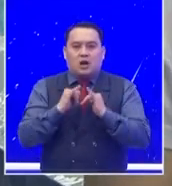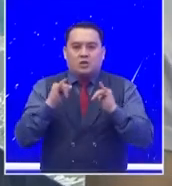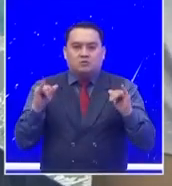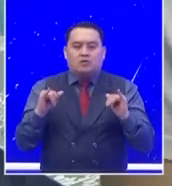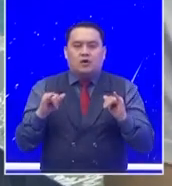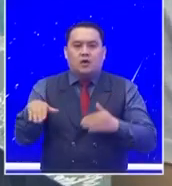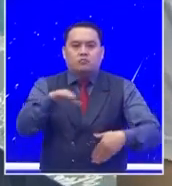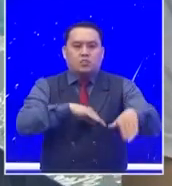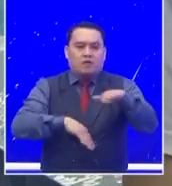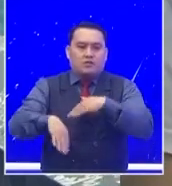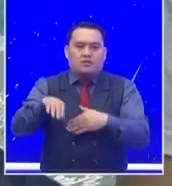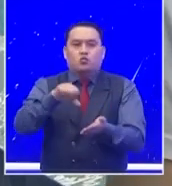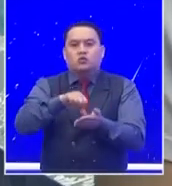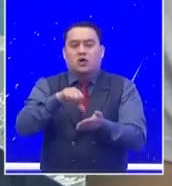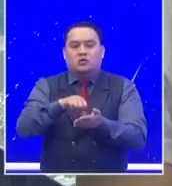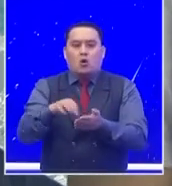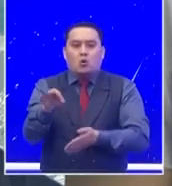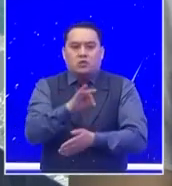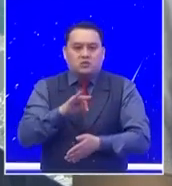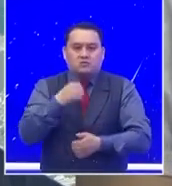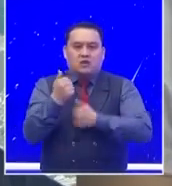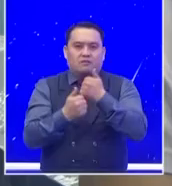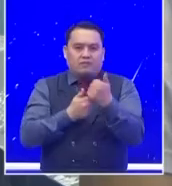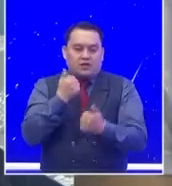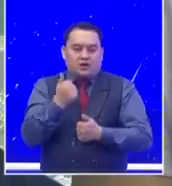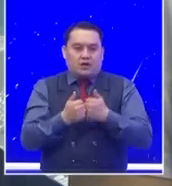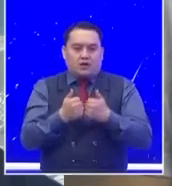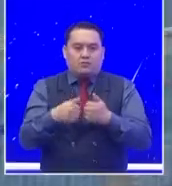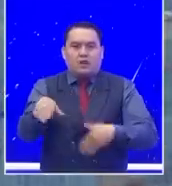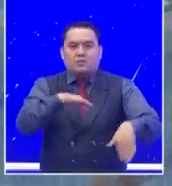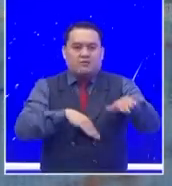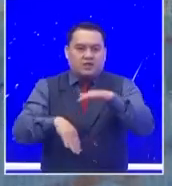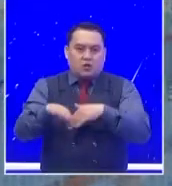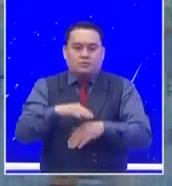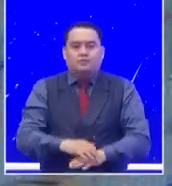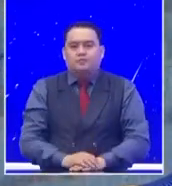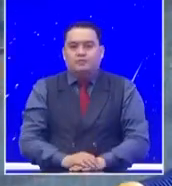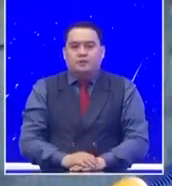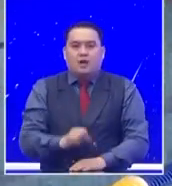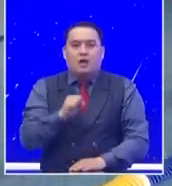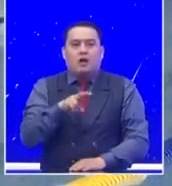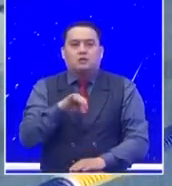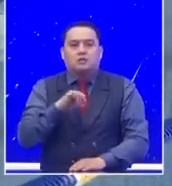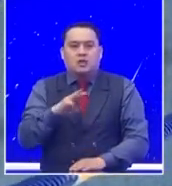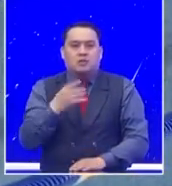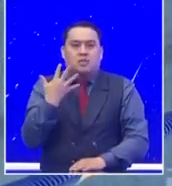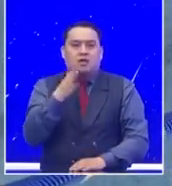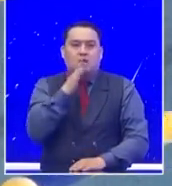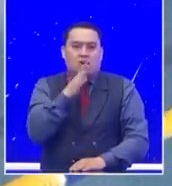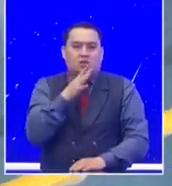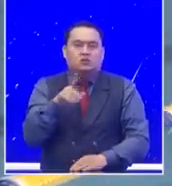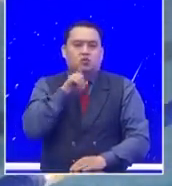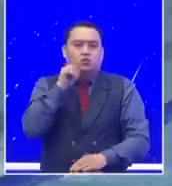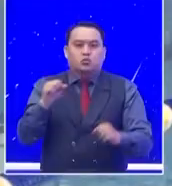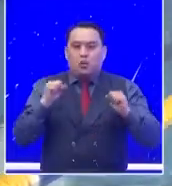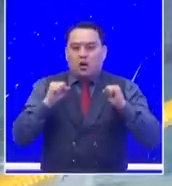плавания и участок областные соревнования по плаванию аслан же маханов занимается плаванием более пяти лет юный спортсмен